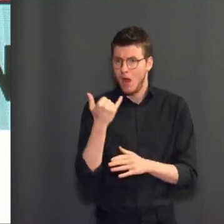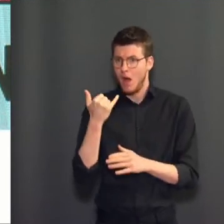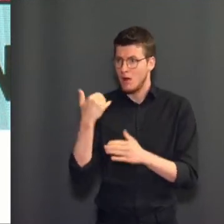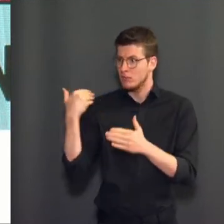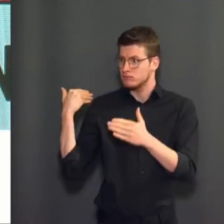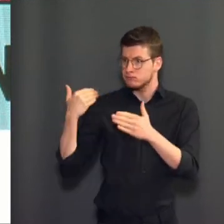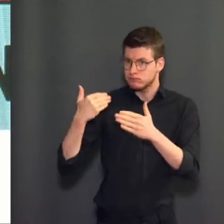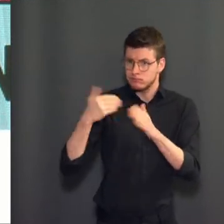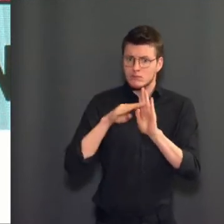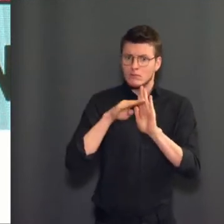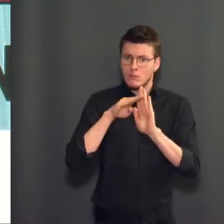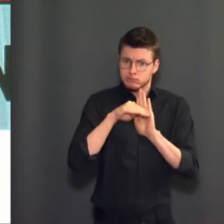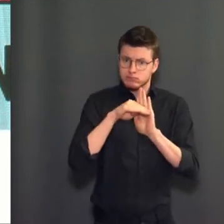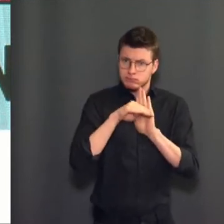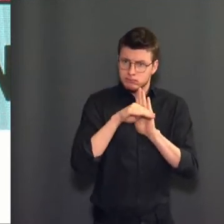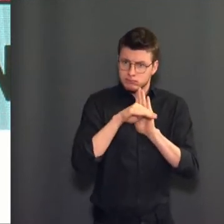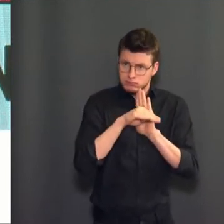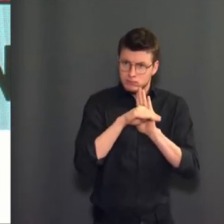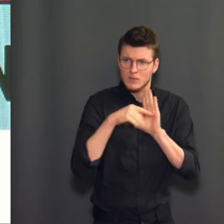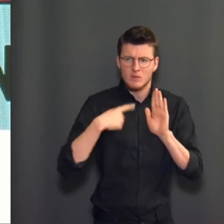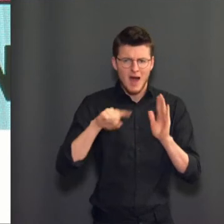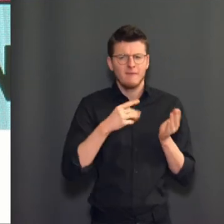zich waarschijnlijk verder zetten.